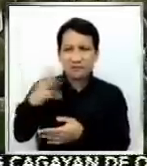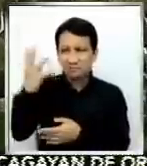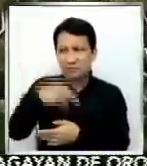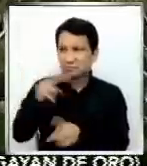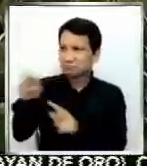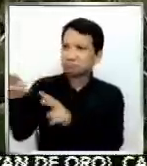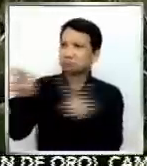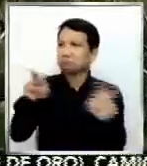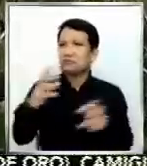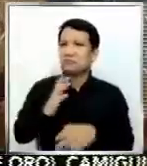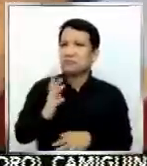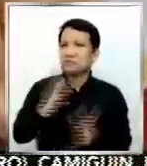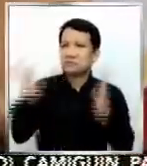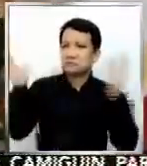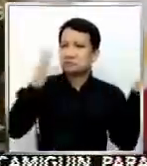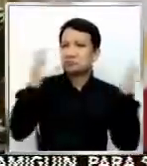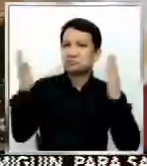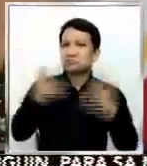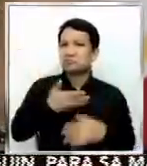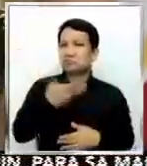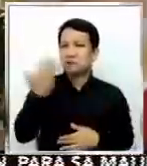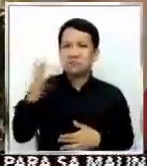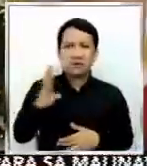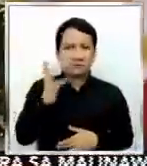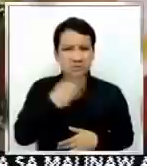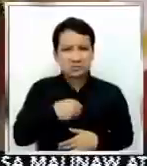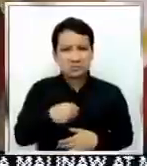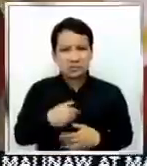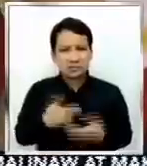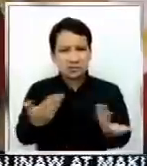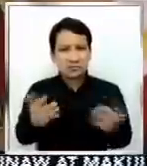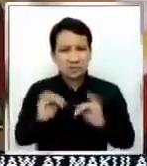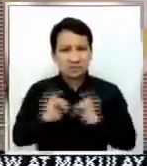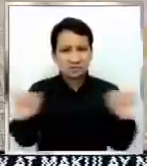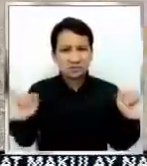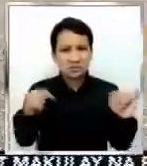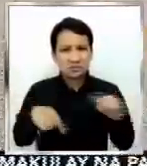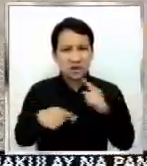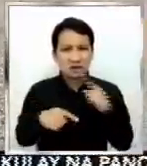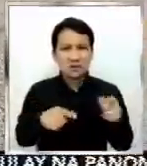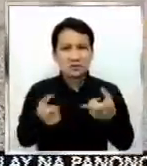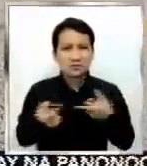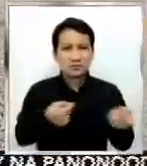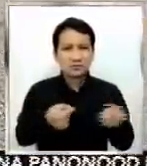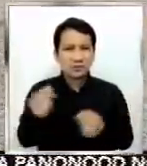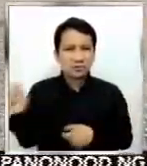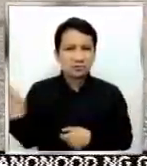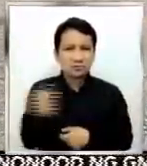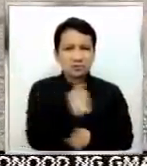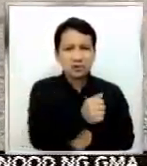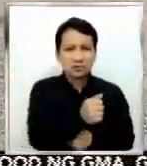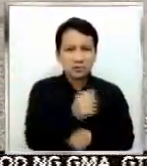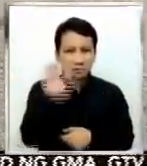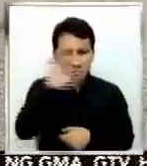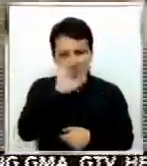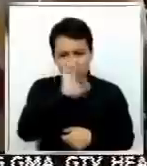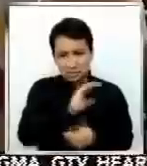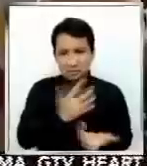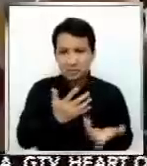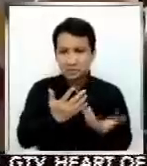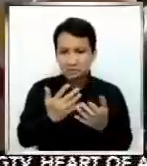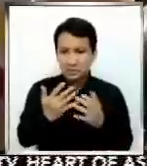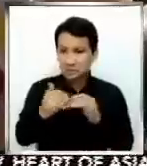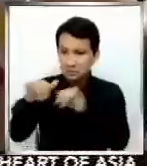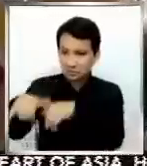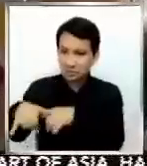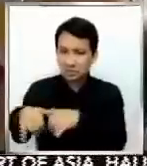at presko ang hangin. Ganito rin ang ginawa ng ilang turistang dumayo. Kanya-kanya sila sa paghahanap ng mapupwestuhan. Akala